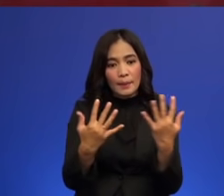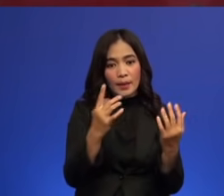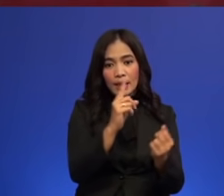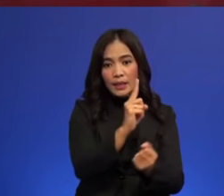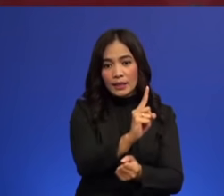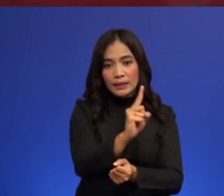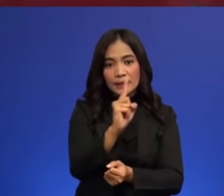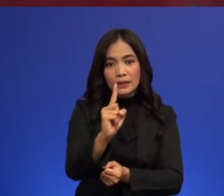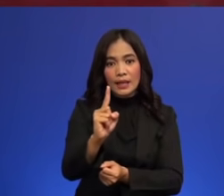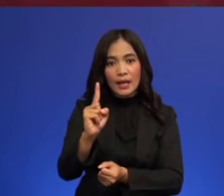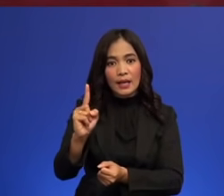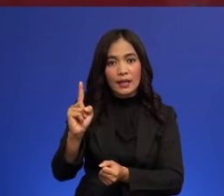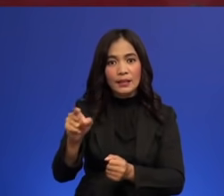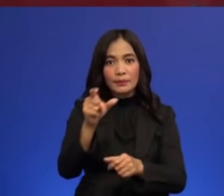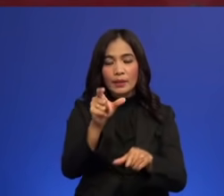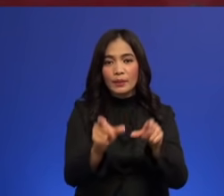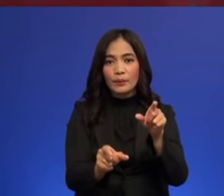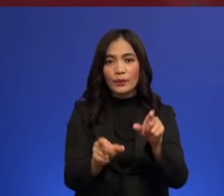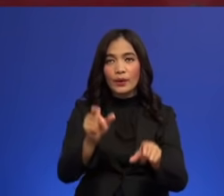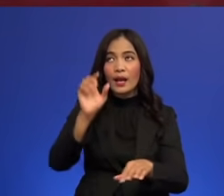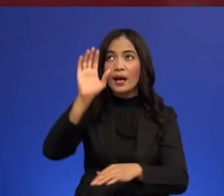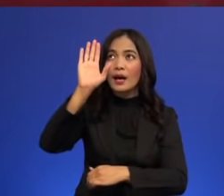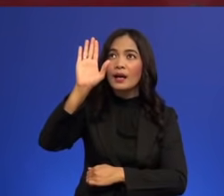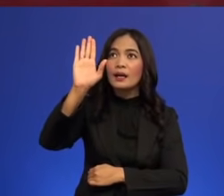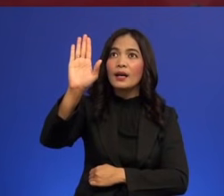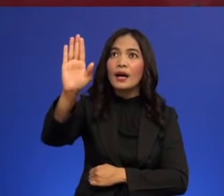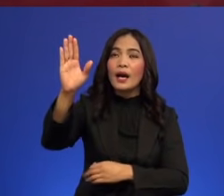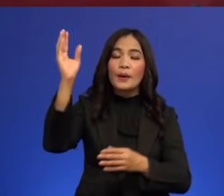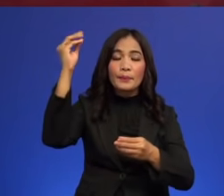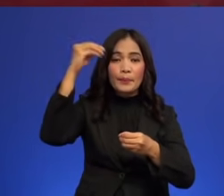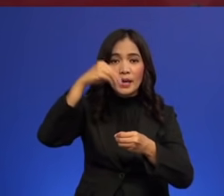Setiap insan berpulang